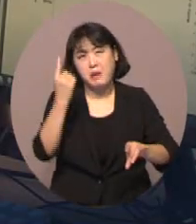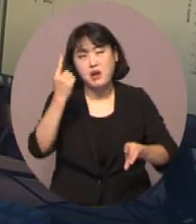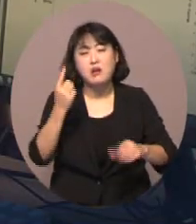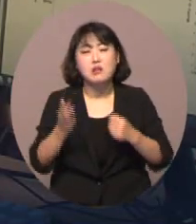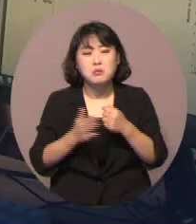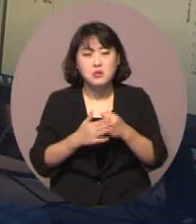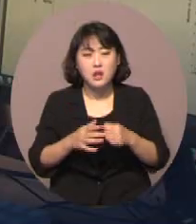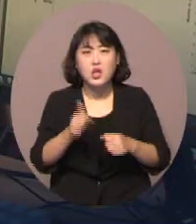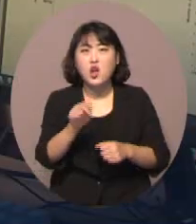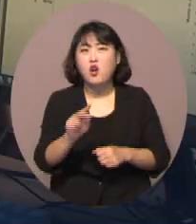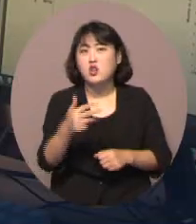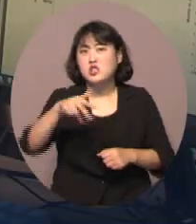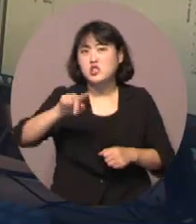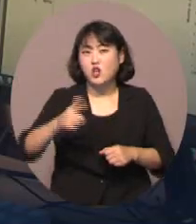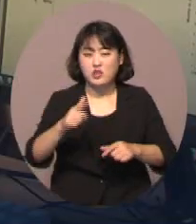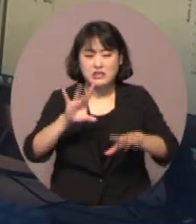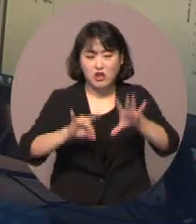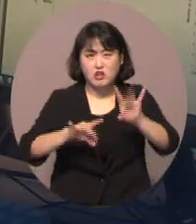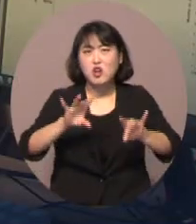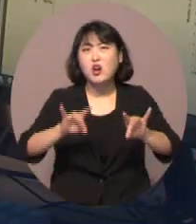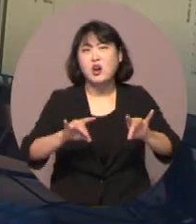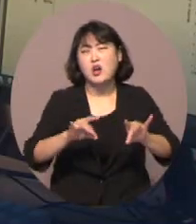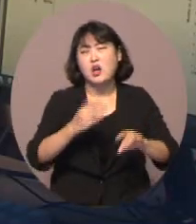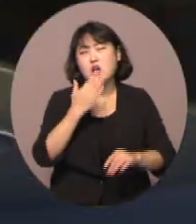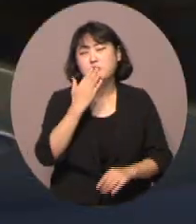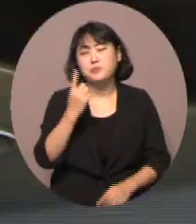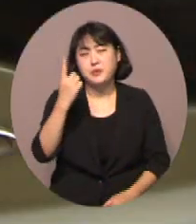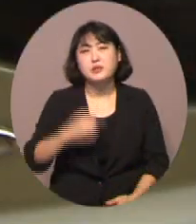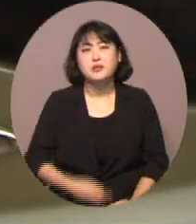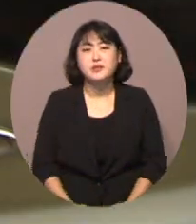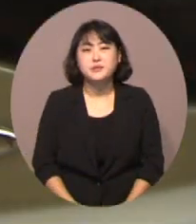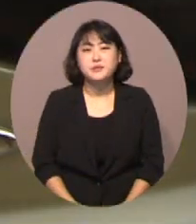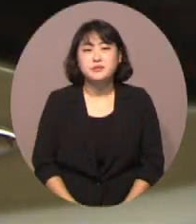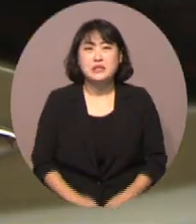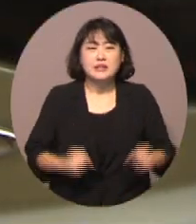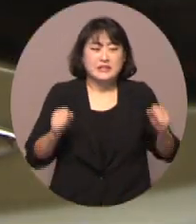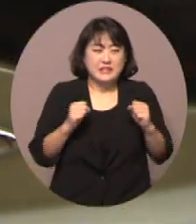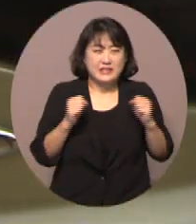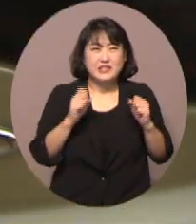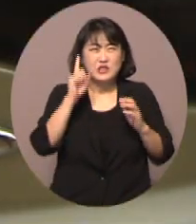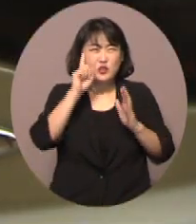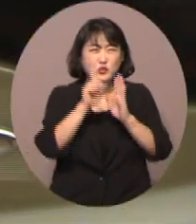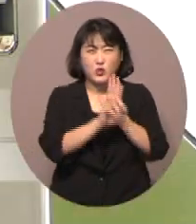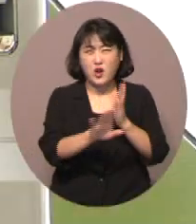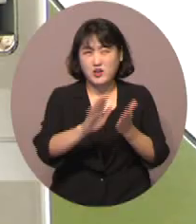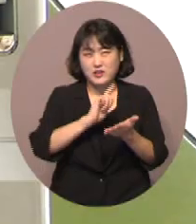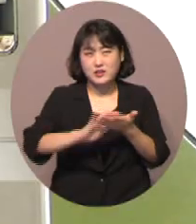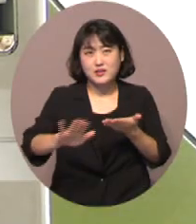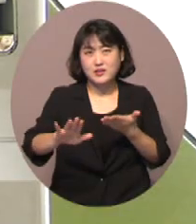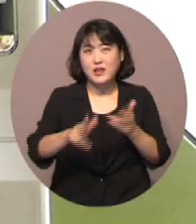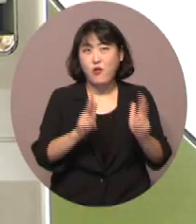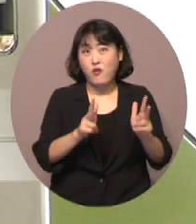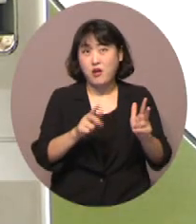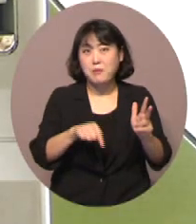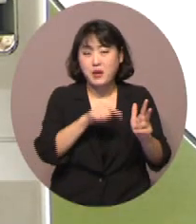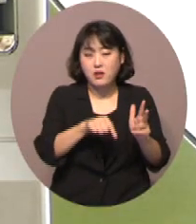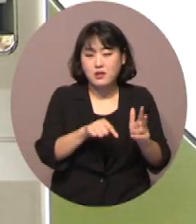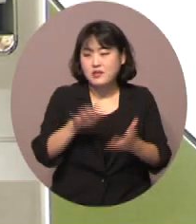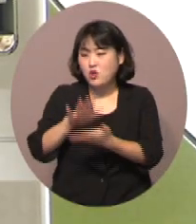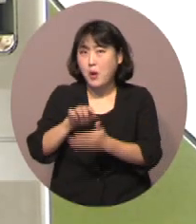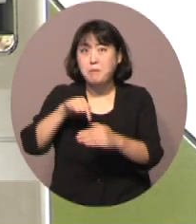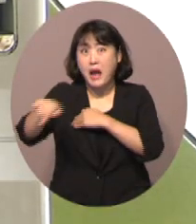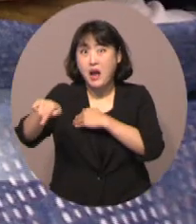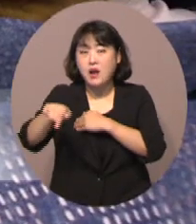이제 혈전이 만들어질 찬스가 훨씬 높아지는 것이죠. 냉방을 위해 온도를 낮춘 실내에서 뜨거운 밖으로